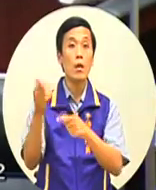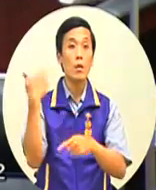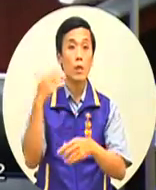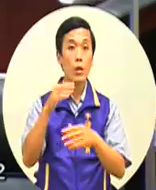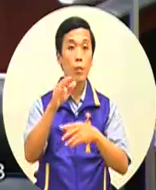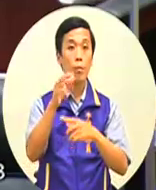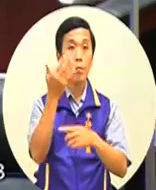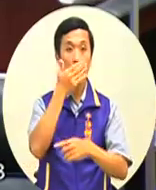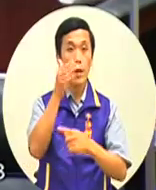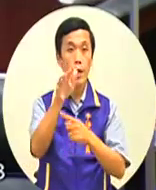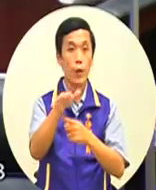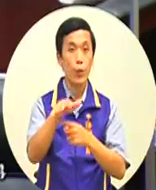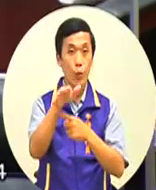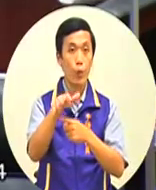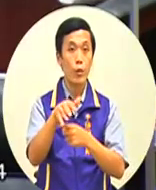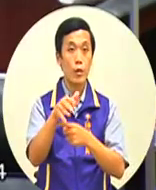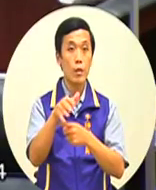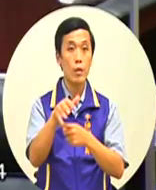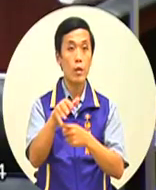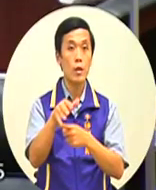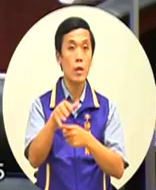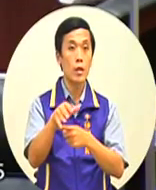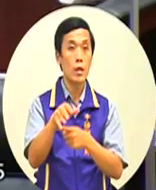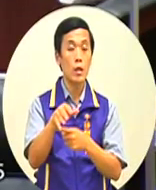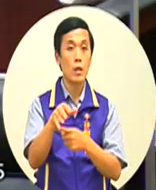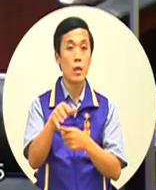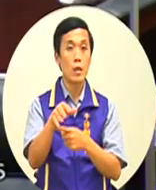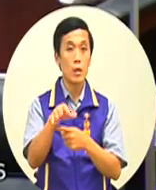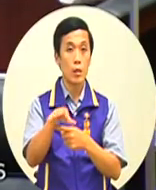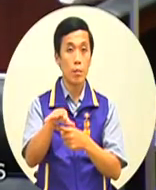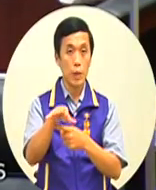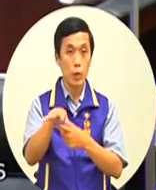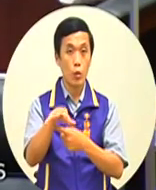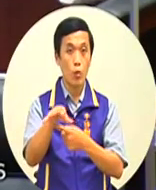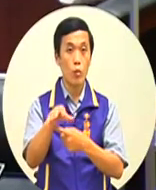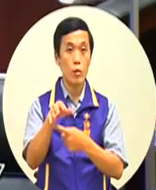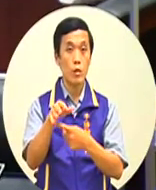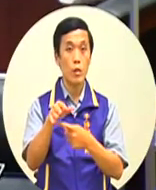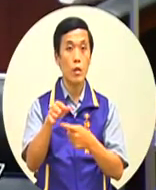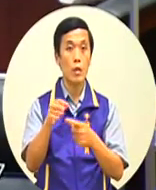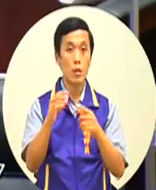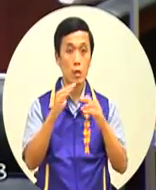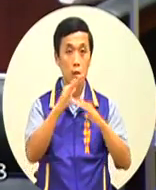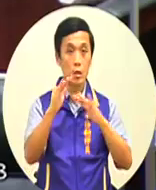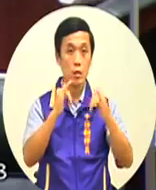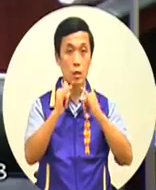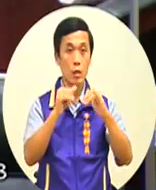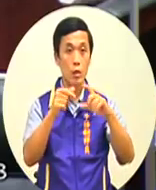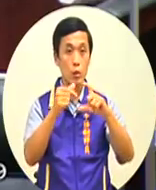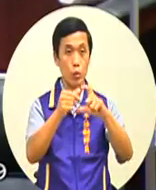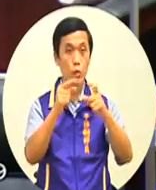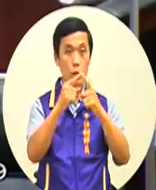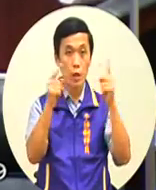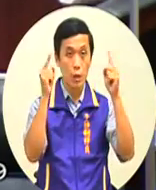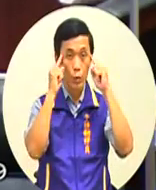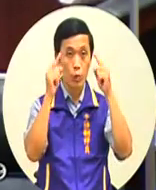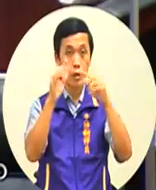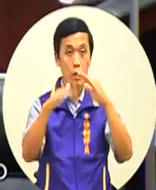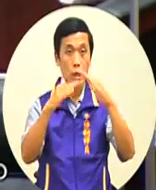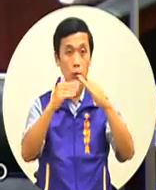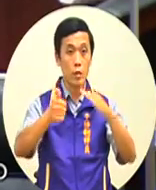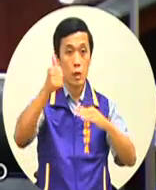了哈，一刚的。摄政那里设计大学，安张校长有找人来找你